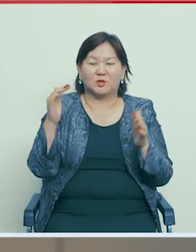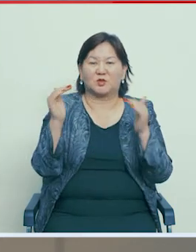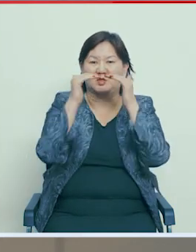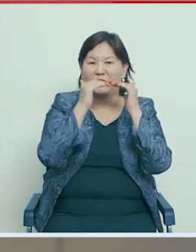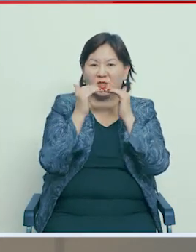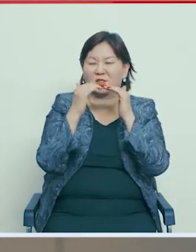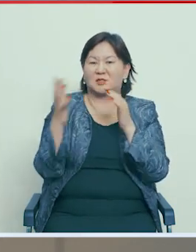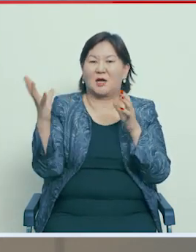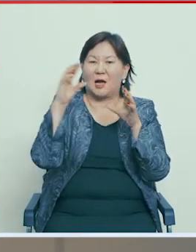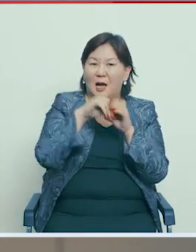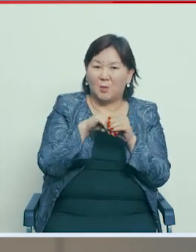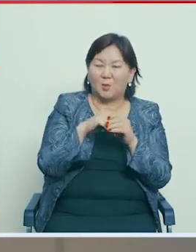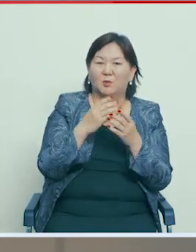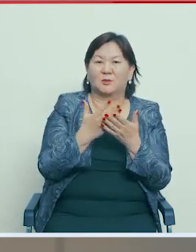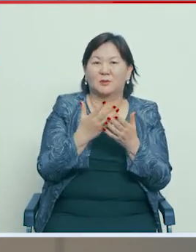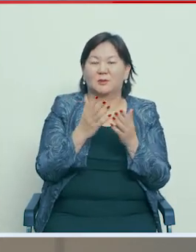хамруулдаг